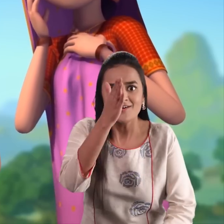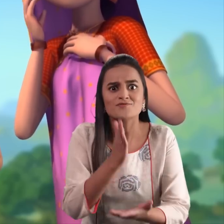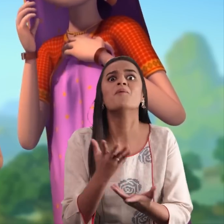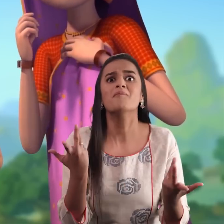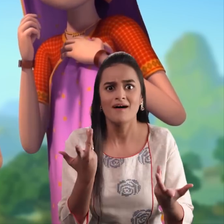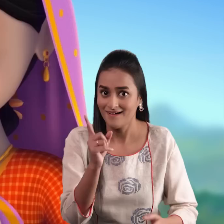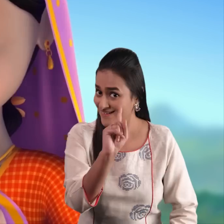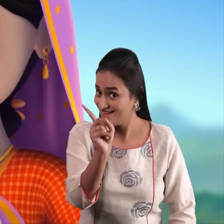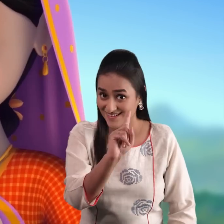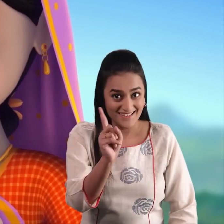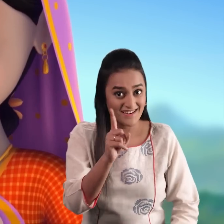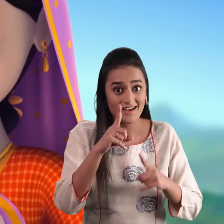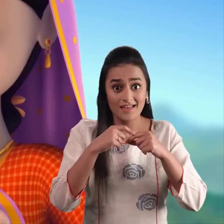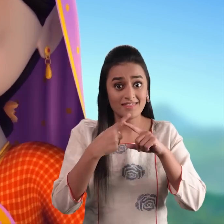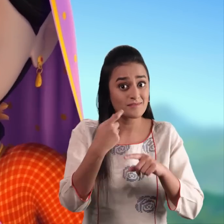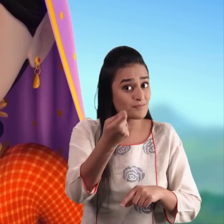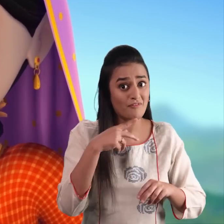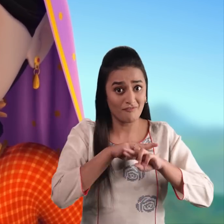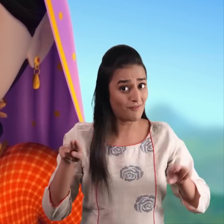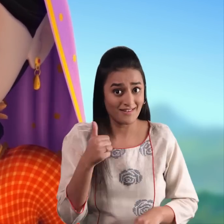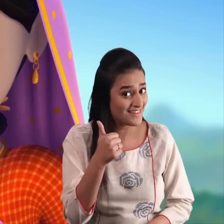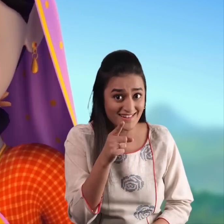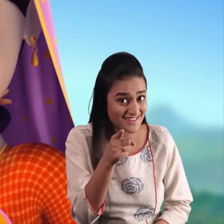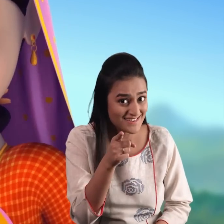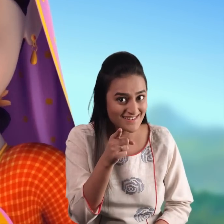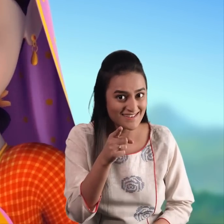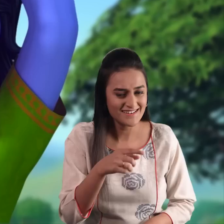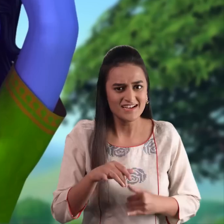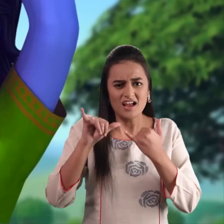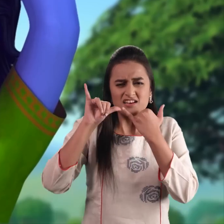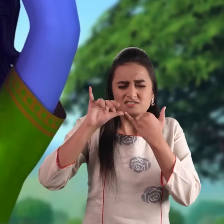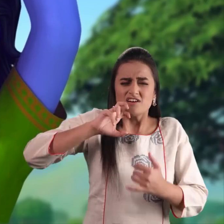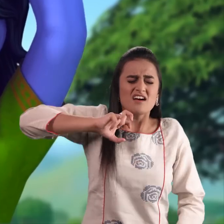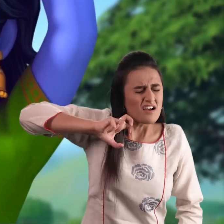तुम रुक क्यों गए? अभी तुमने अपना पूरा कर नहीं चुकाया।